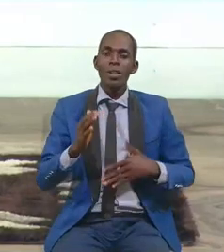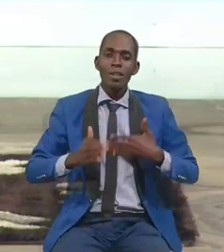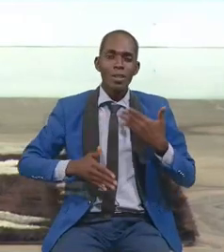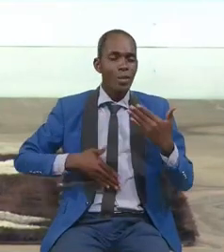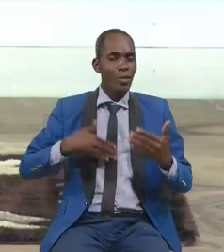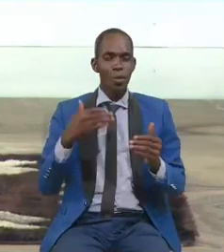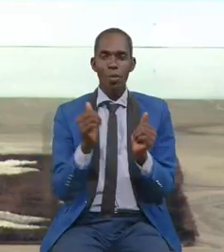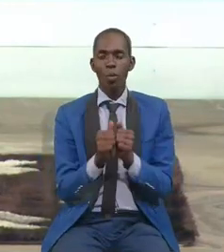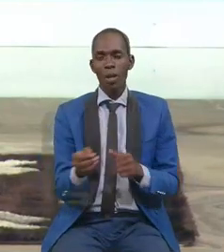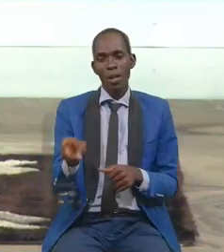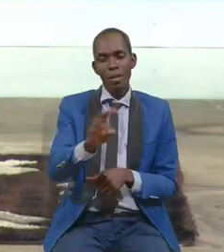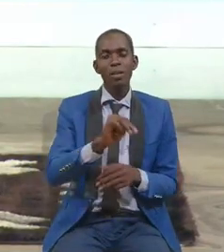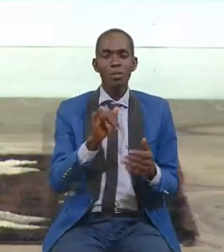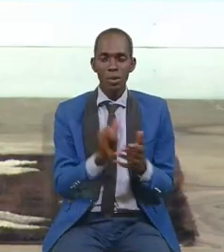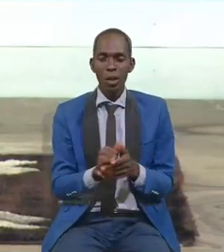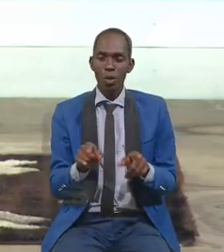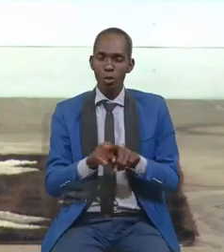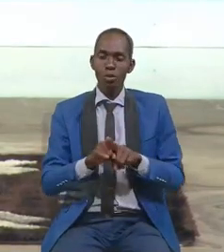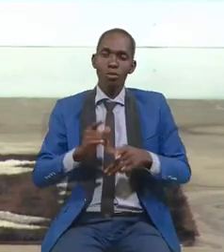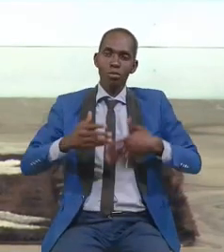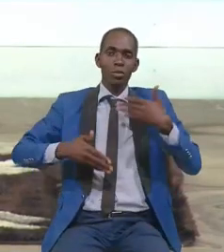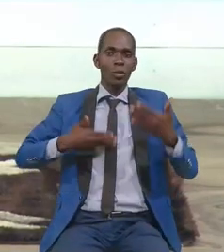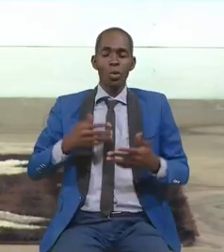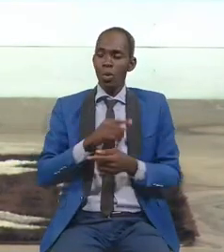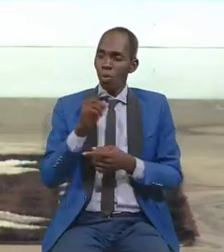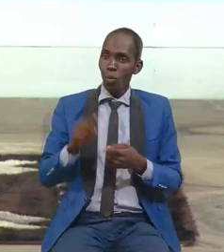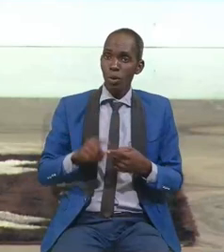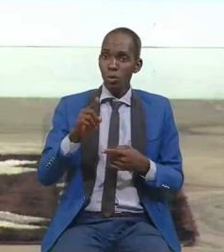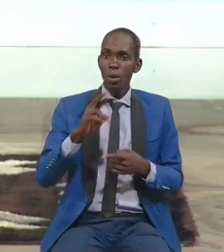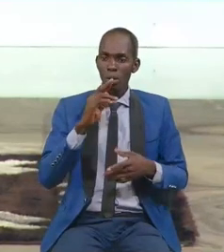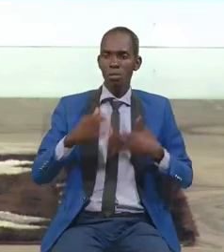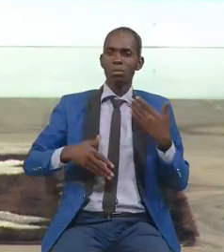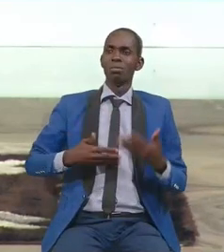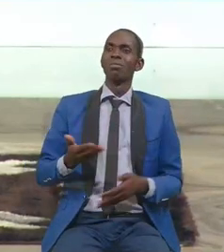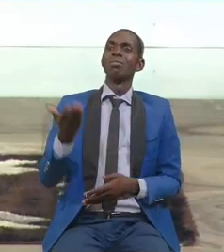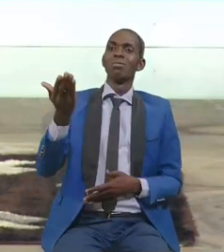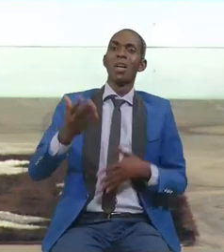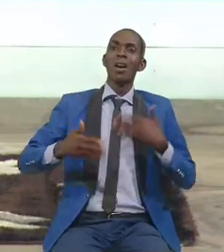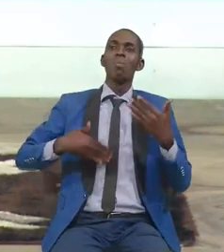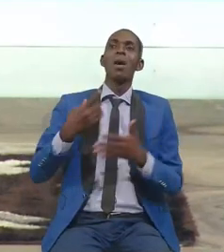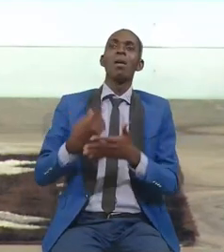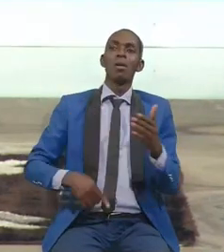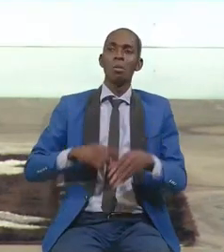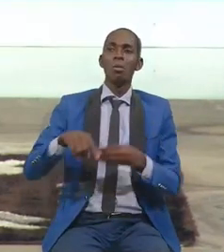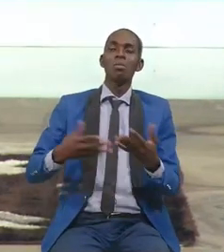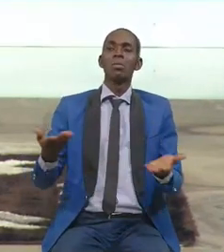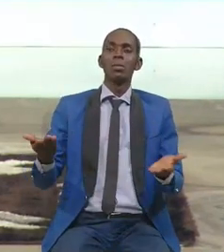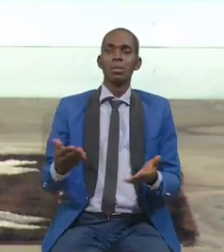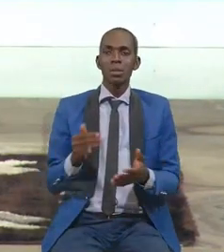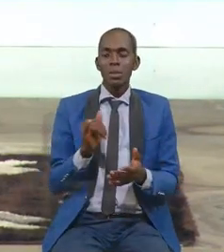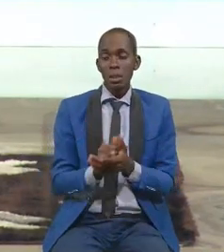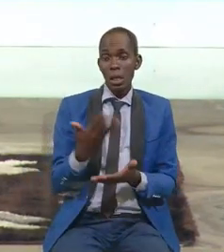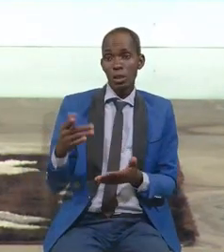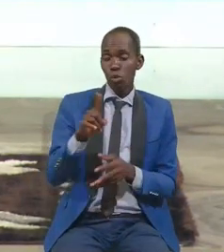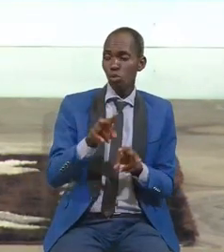avec ceux qui se réjouissent. Lorsqu'ils se réjouissent, et pourquoi ils se réjouissent? Cela peut sembler moins de